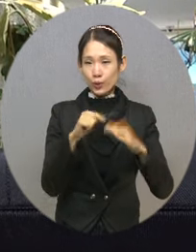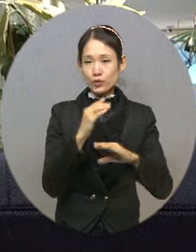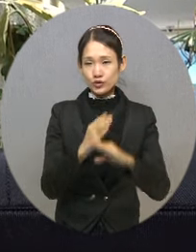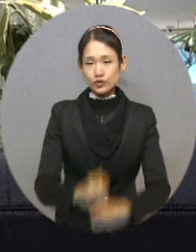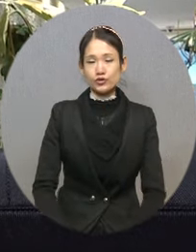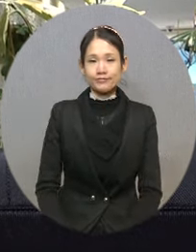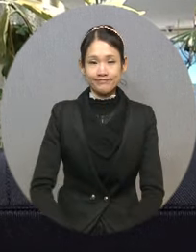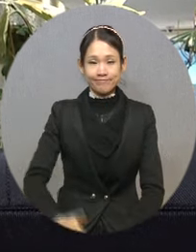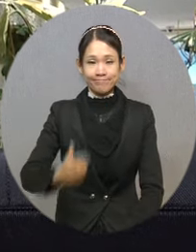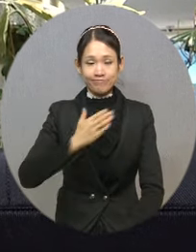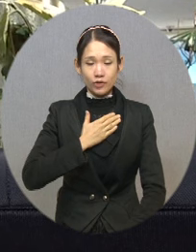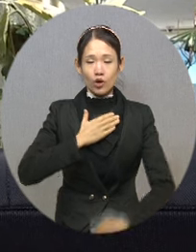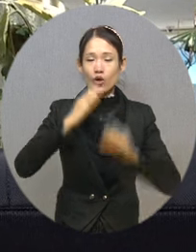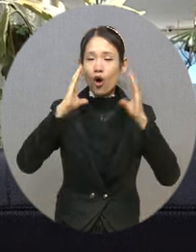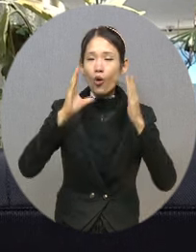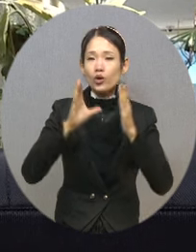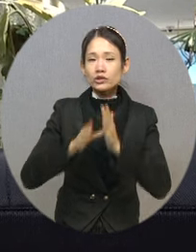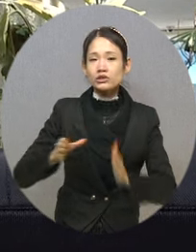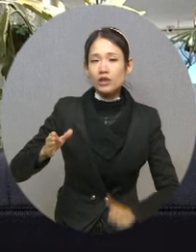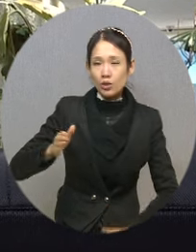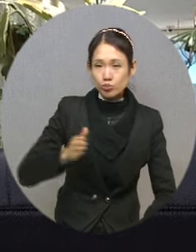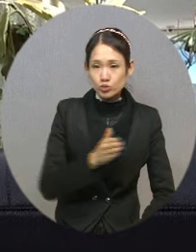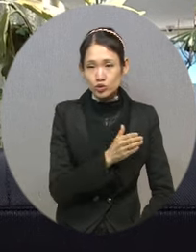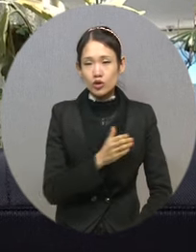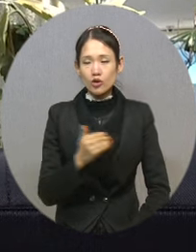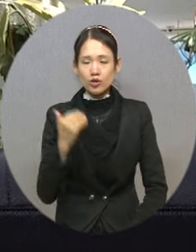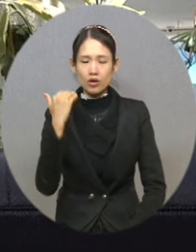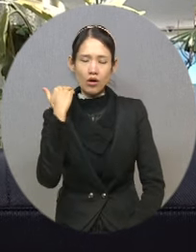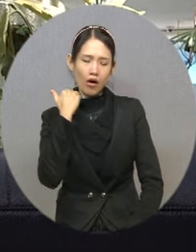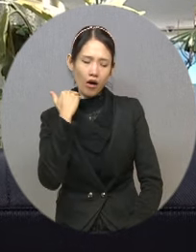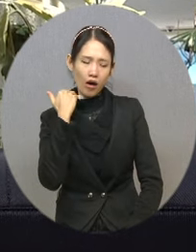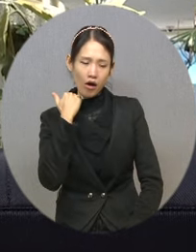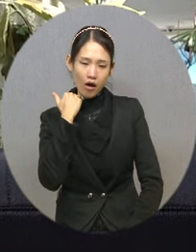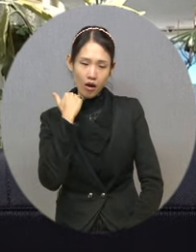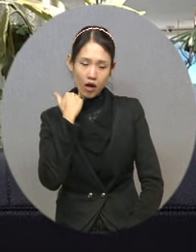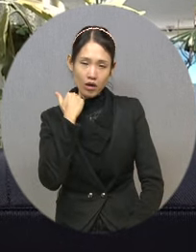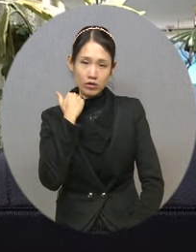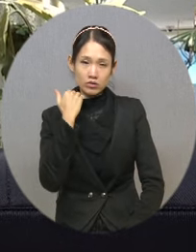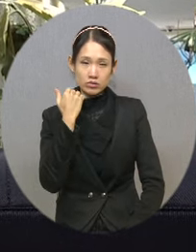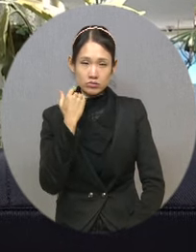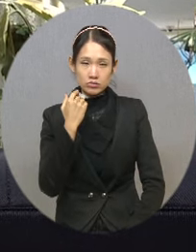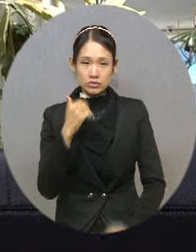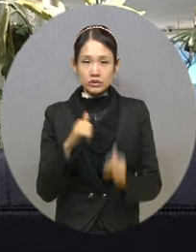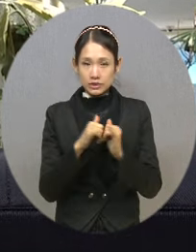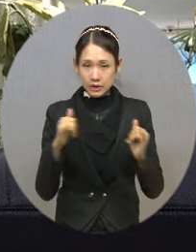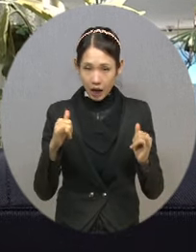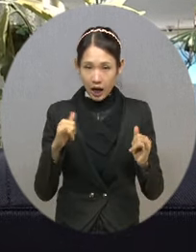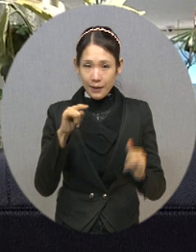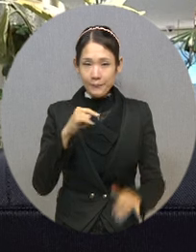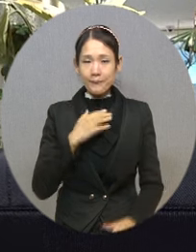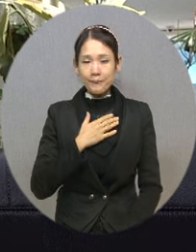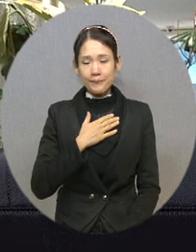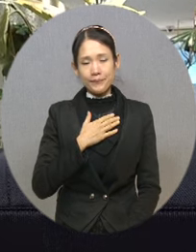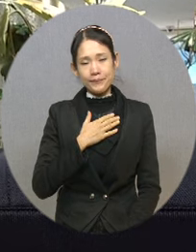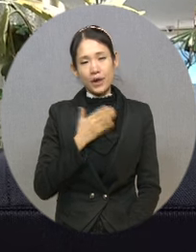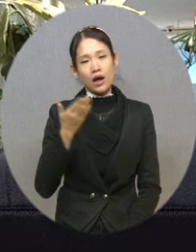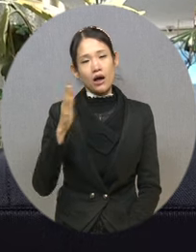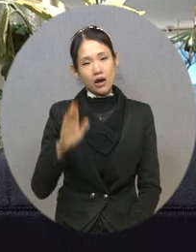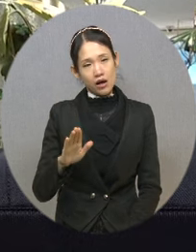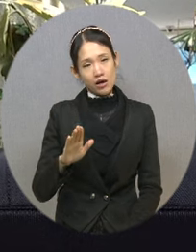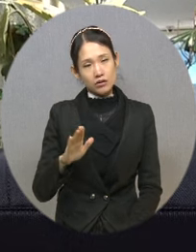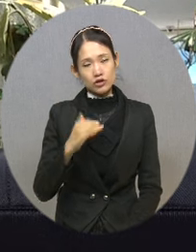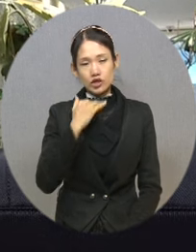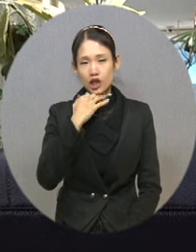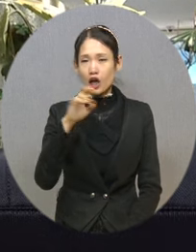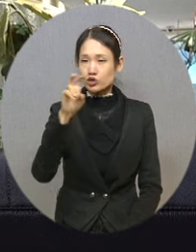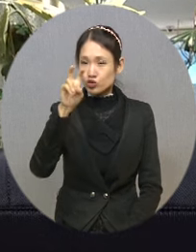저는 어려서부터 앞이 잘 보이지 않는 사람으로 알고 있었어요. 그런데